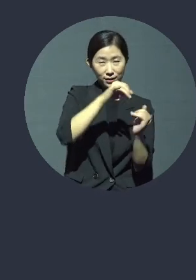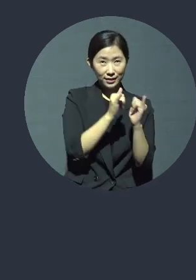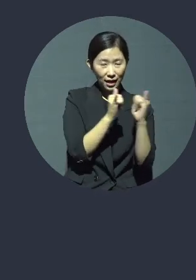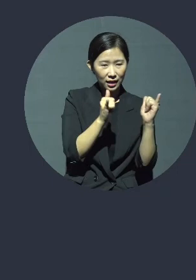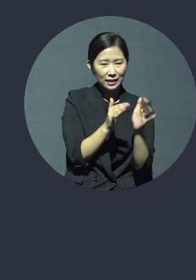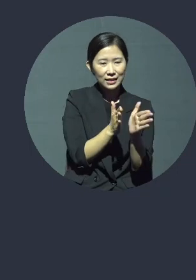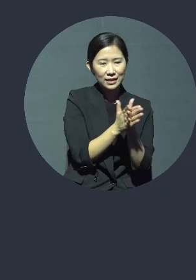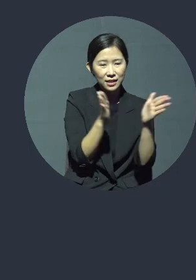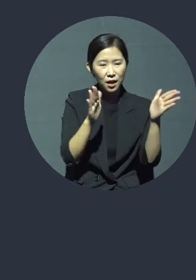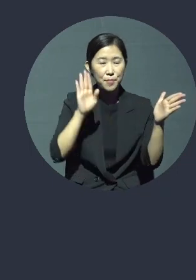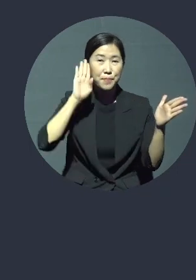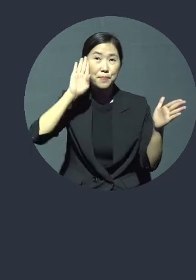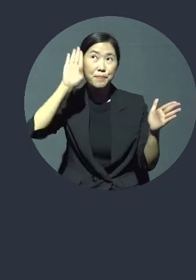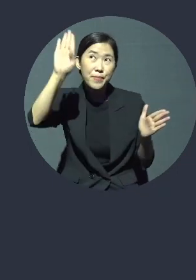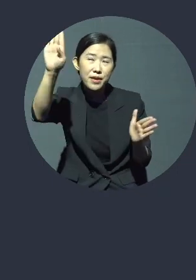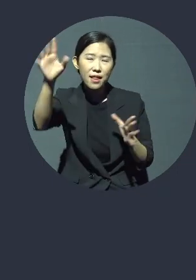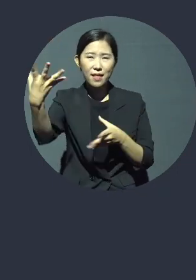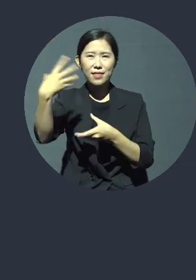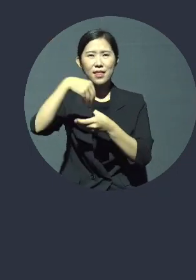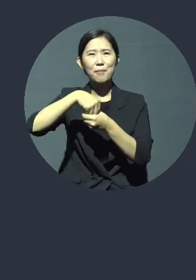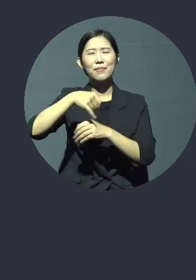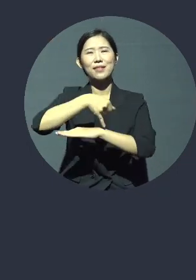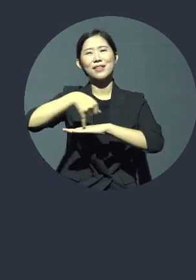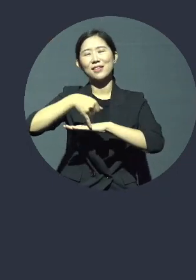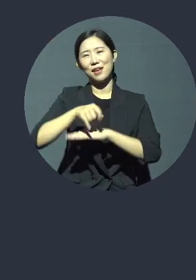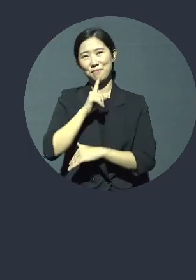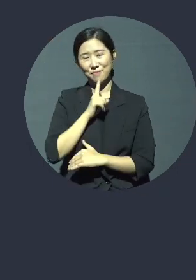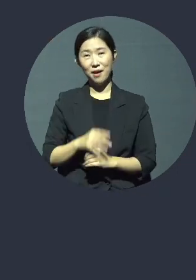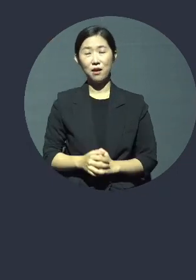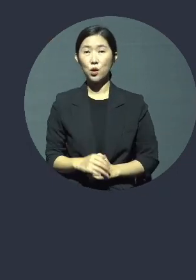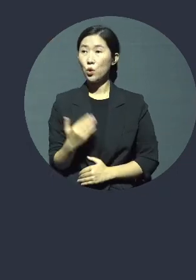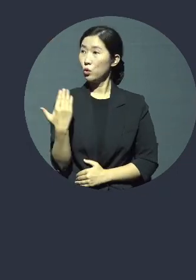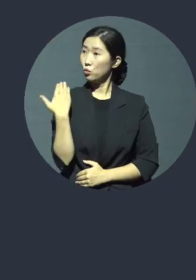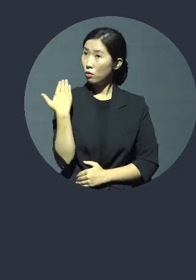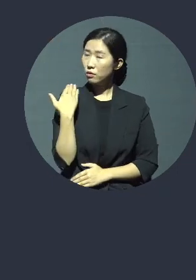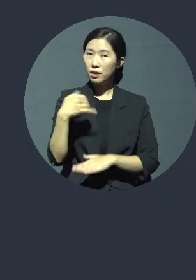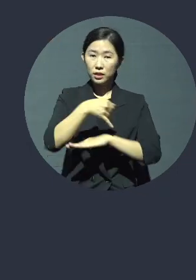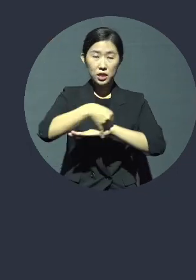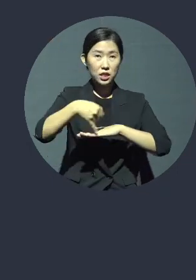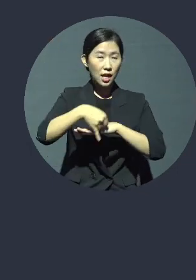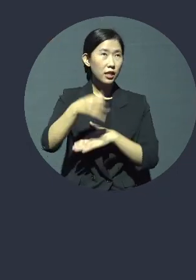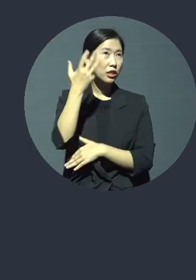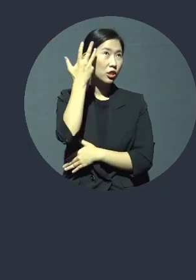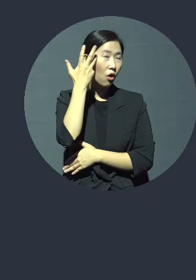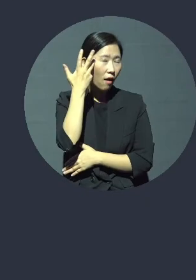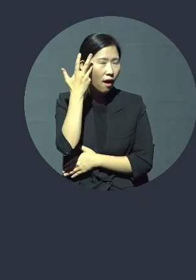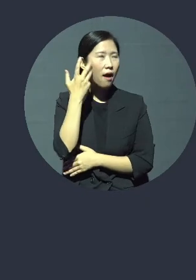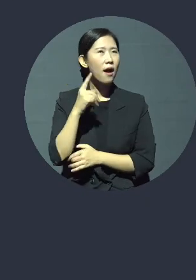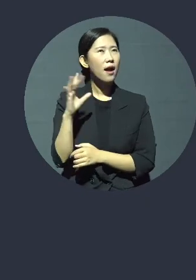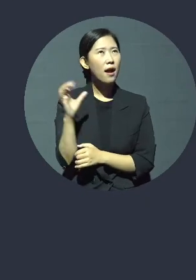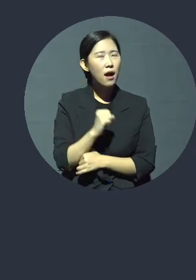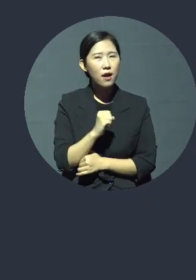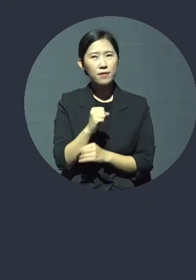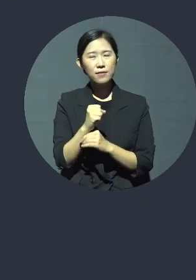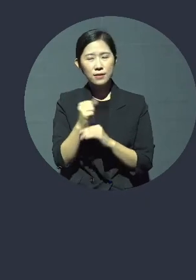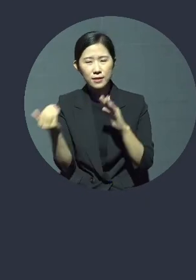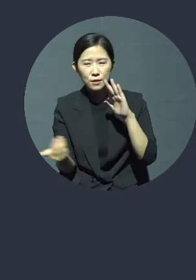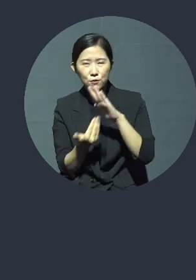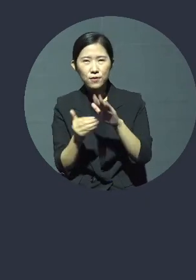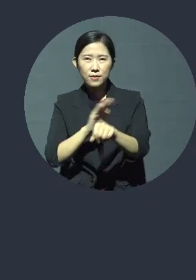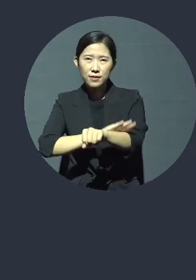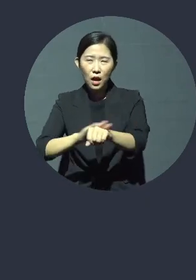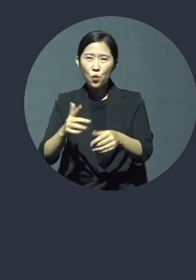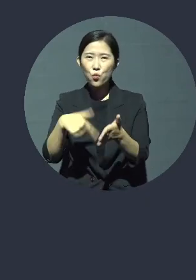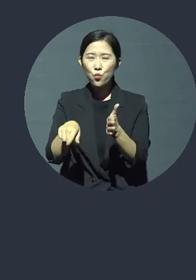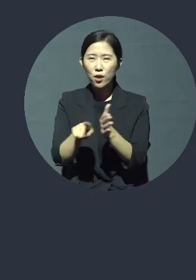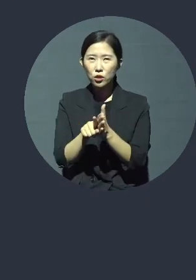중요한 가치로 자리를 잡고 있습니다. 최근에는 디자인 철학을 더욱 잘 소통하고 실천하기 위해서 슬로건을